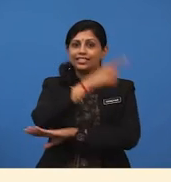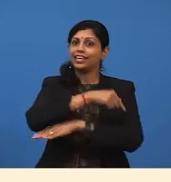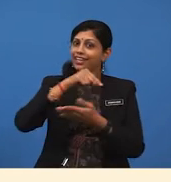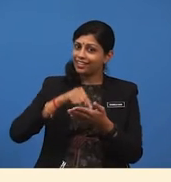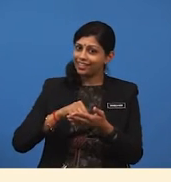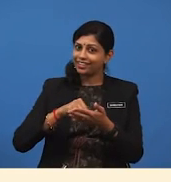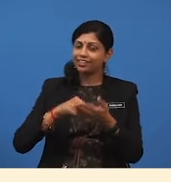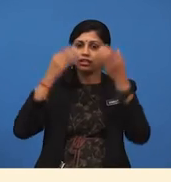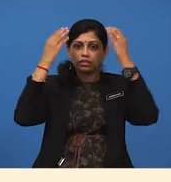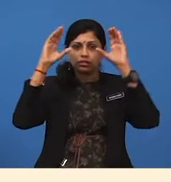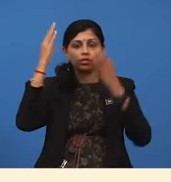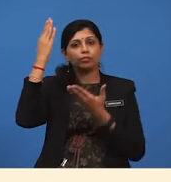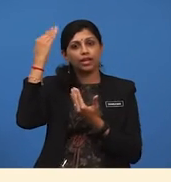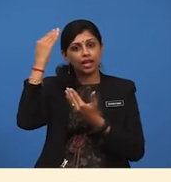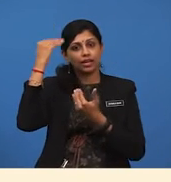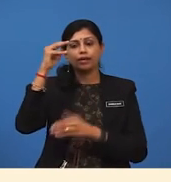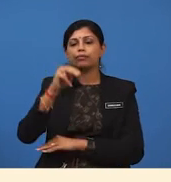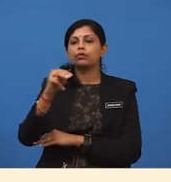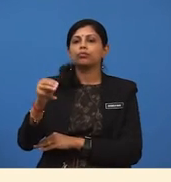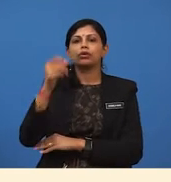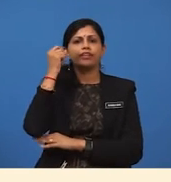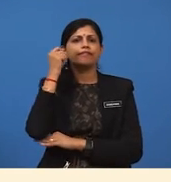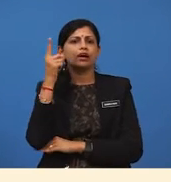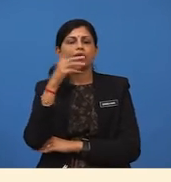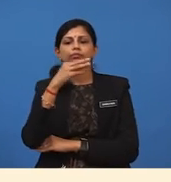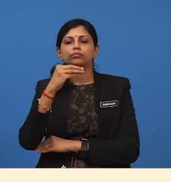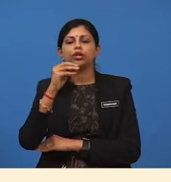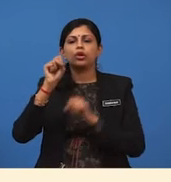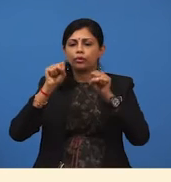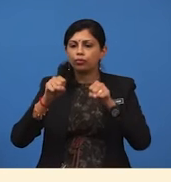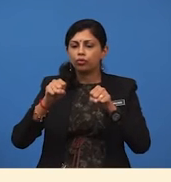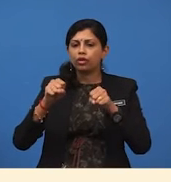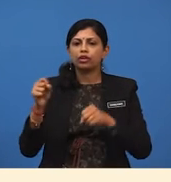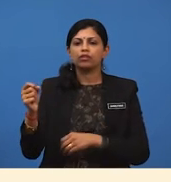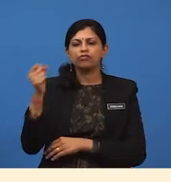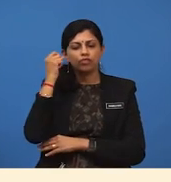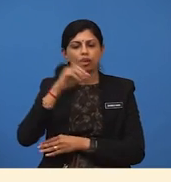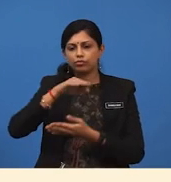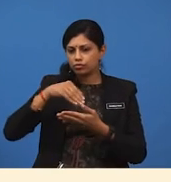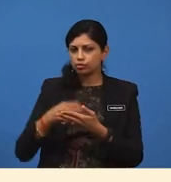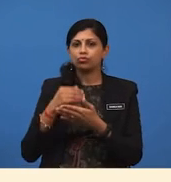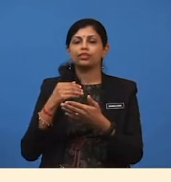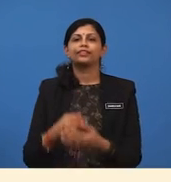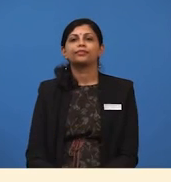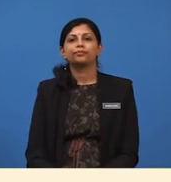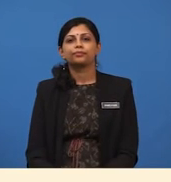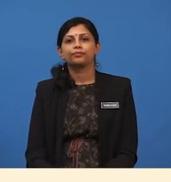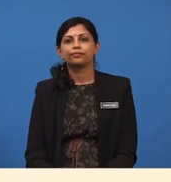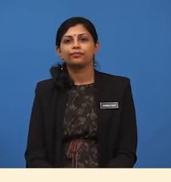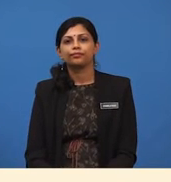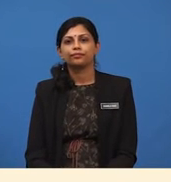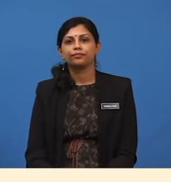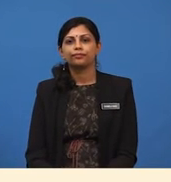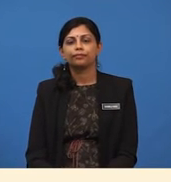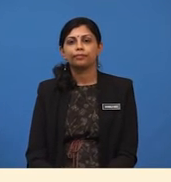Sekian sahaja sesi pembelajaran kita hari ini. Cikgu berharap agar murid-murid memahami dan berjaya menguasai